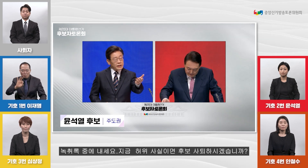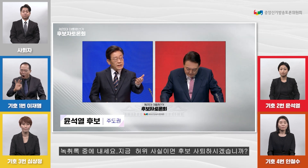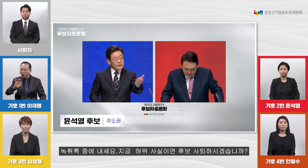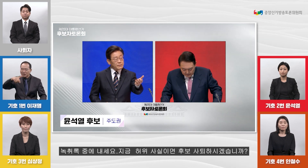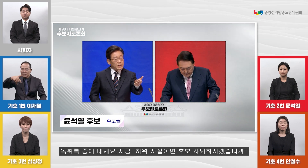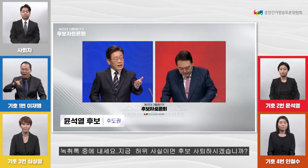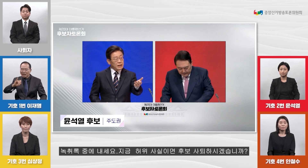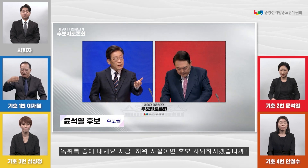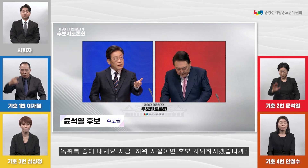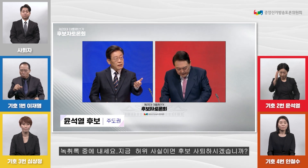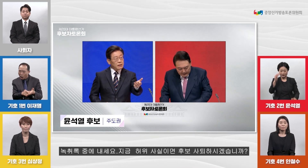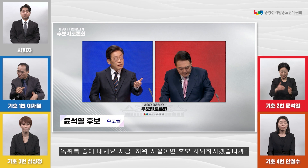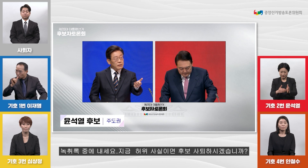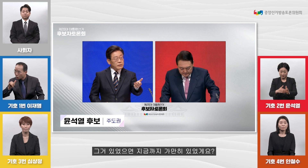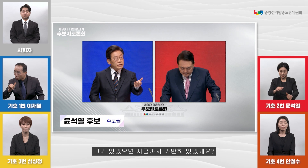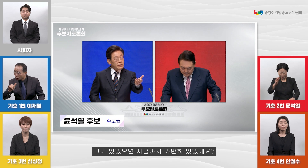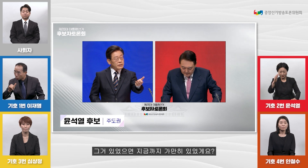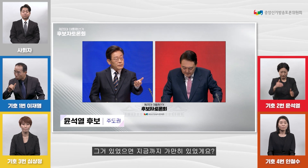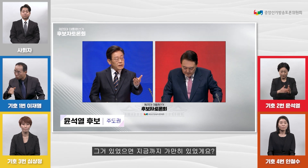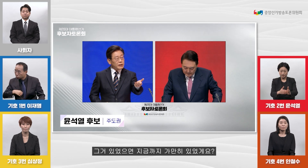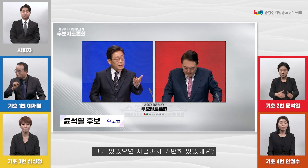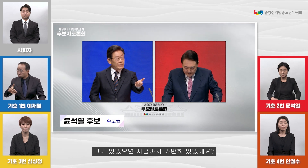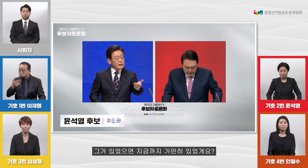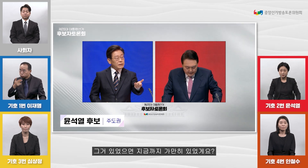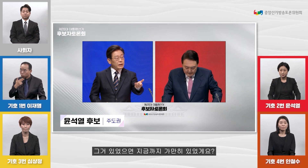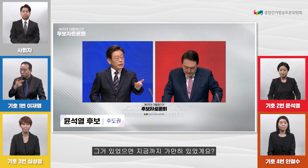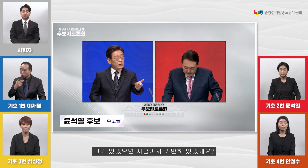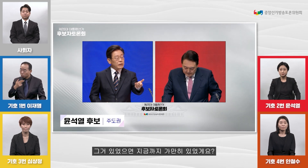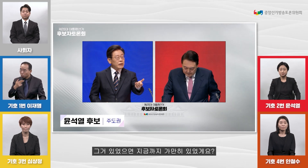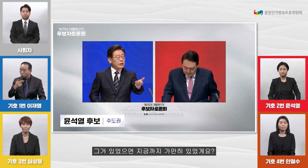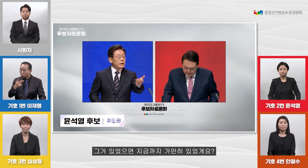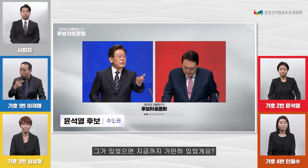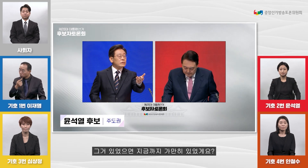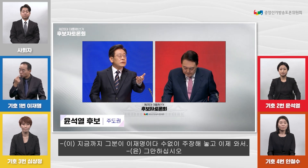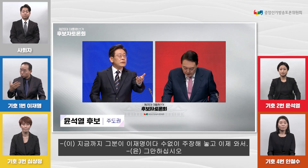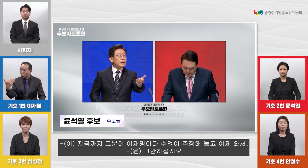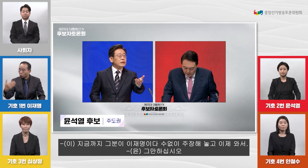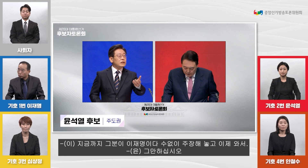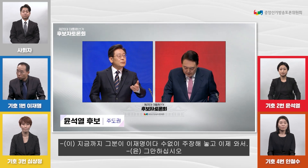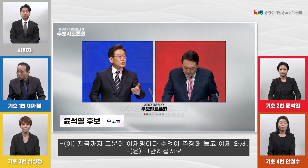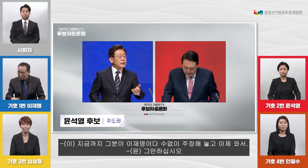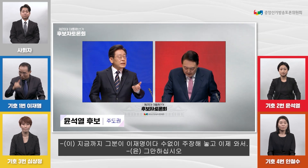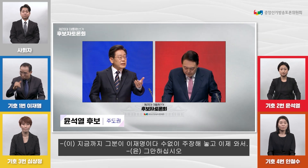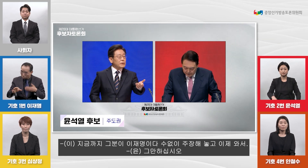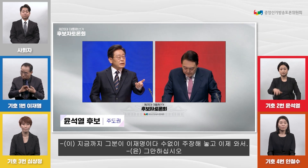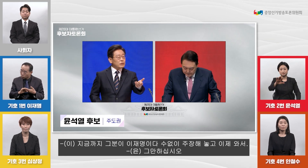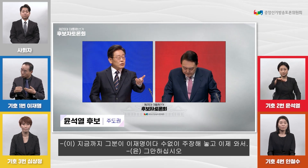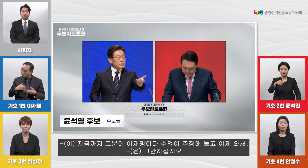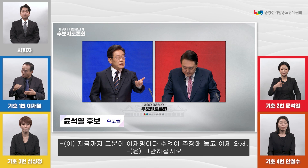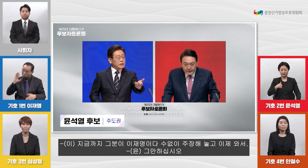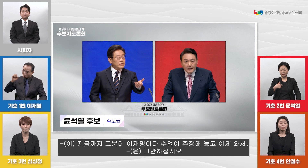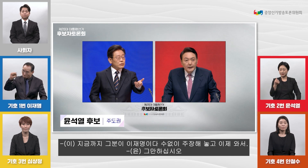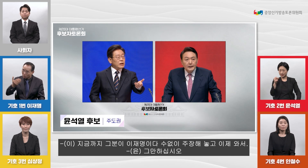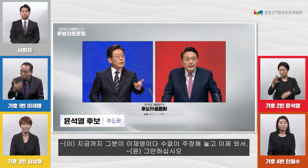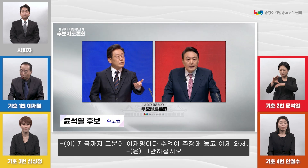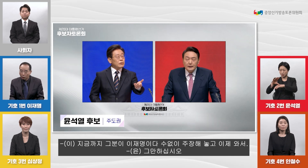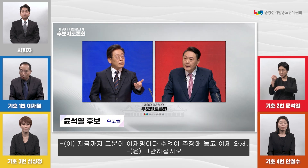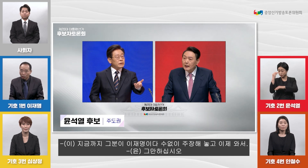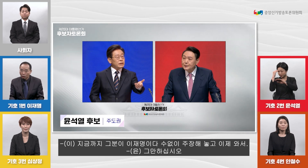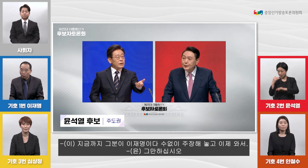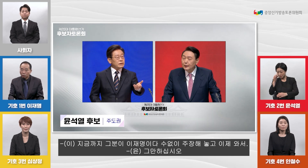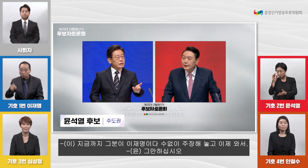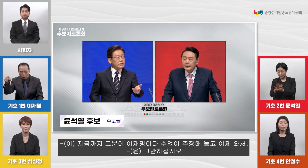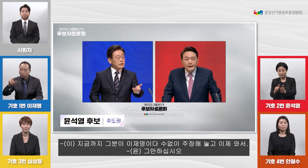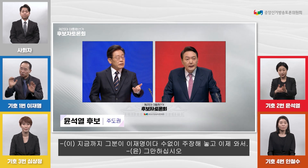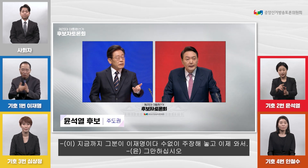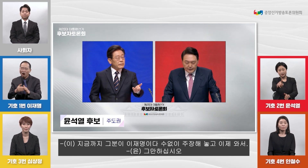후보 사퇴하시겠습니까? 네. 그거 있었으면 지금까지 가만히 있을게요. 지금까지 그분이 이재명이다 수없이 주장해놓고